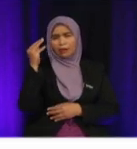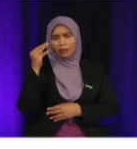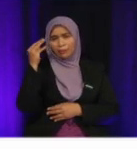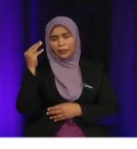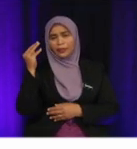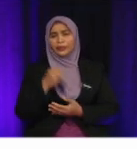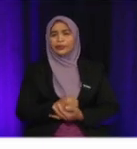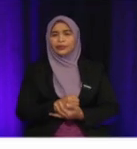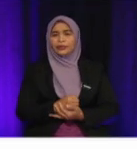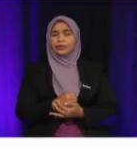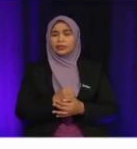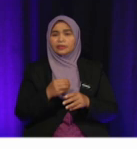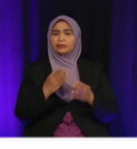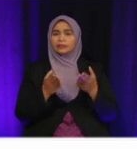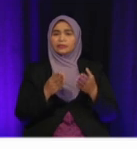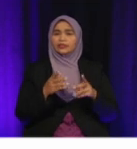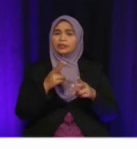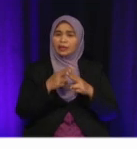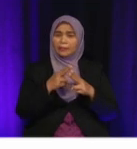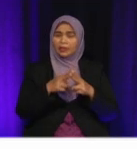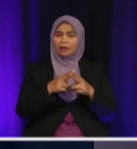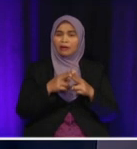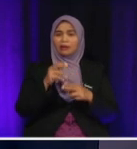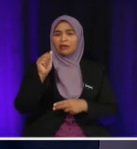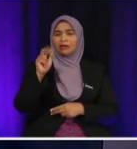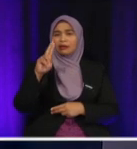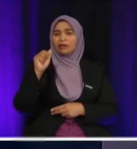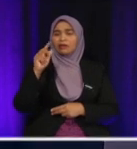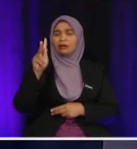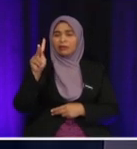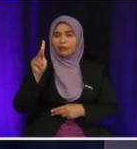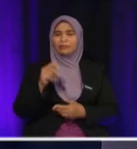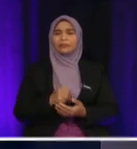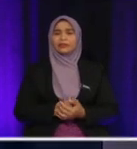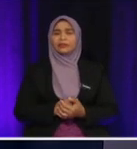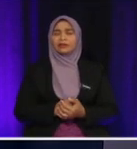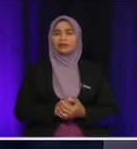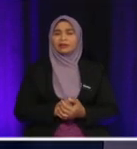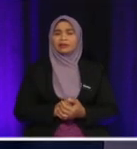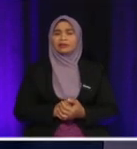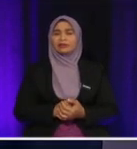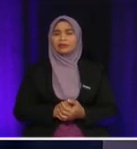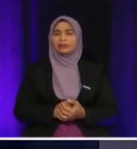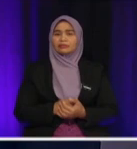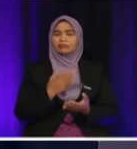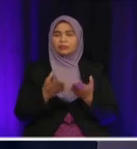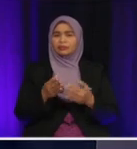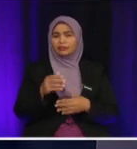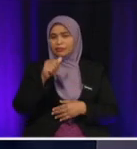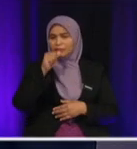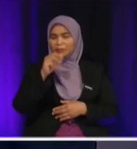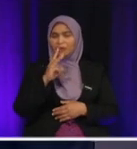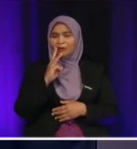yang memabukkan sama ada dinamakan arak. Ustaz, saya minum air bunga aja, tak tahu bunga apa sampai mabuk sekali. Kan Ustaz, saya minum